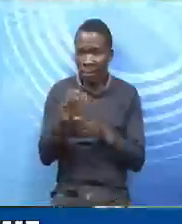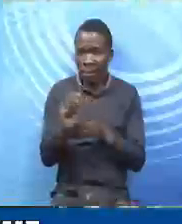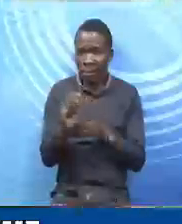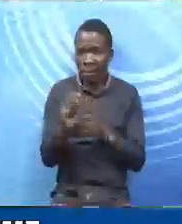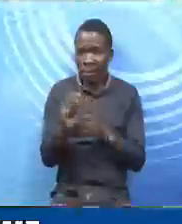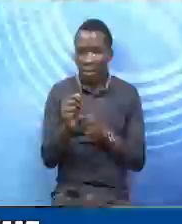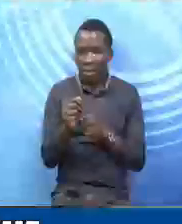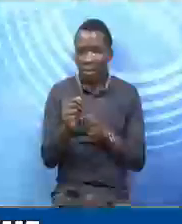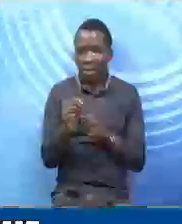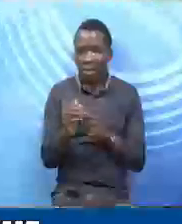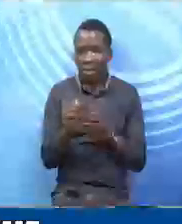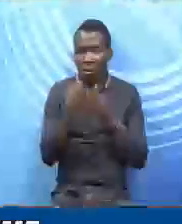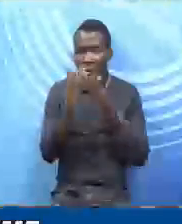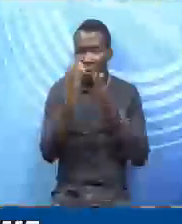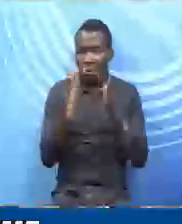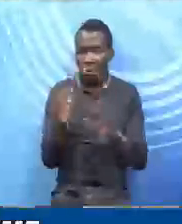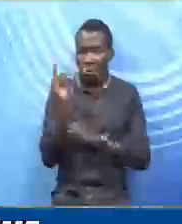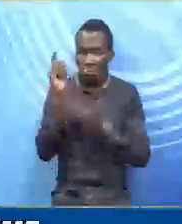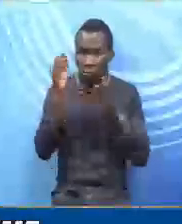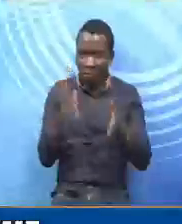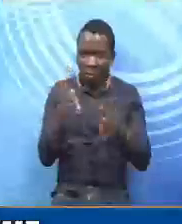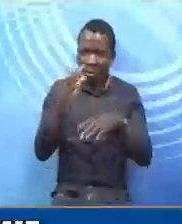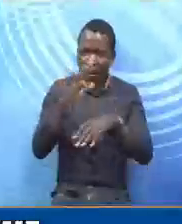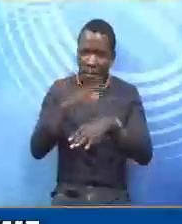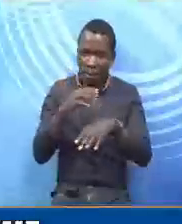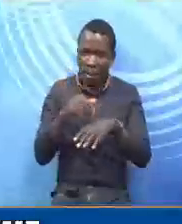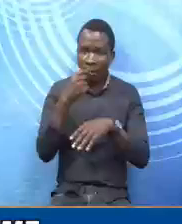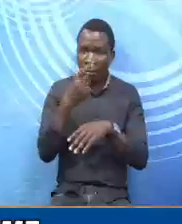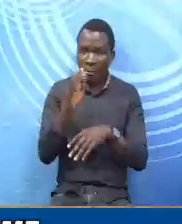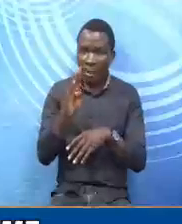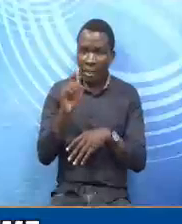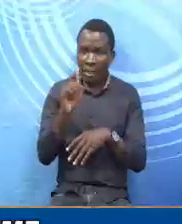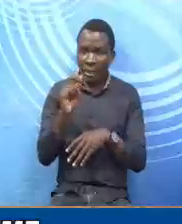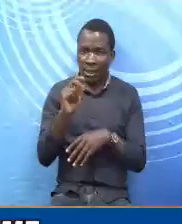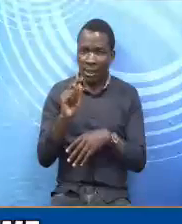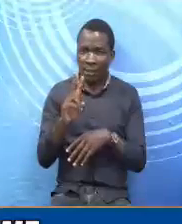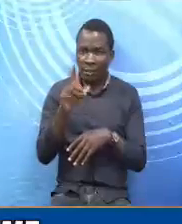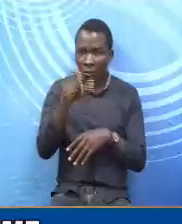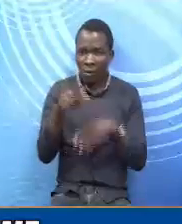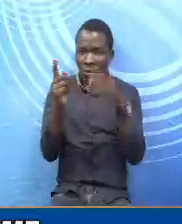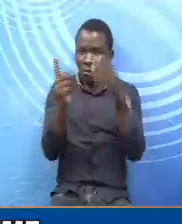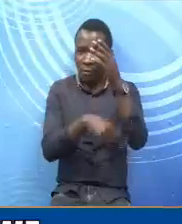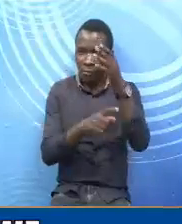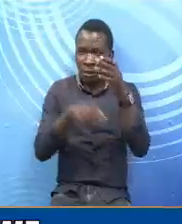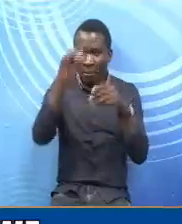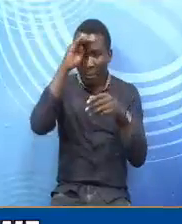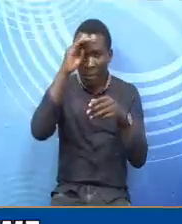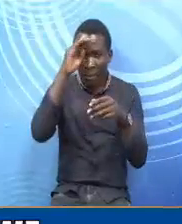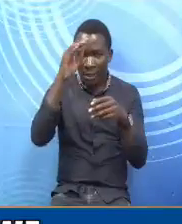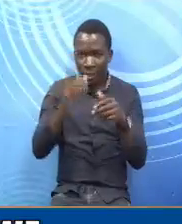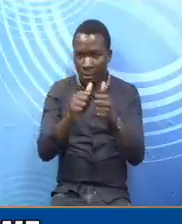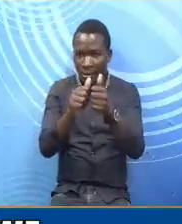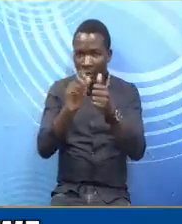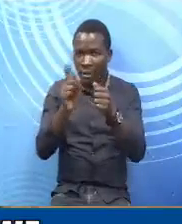Umukuru wa Dasso muri uyu murenge wa Rugarika nawe watabajwe yabwiye BTN TV ko uwamukubise polisi yarinzi mutwara atari yasobanura